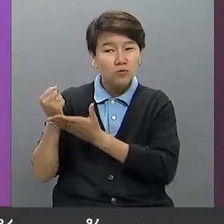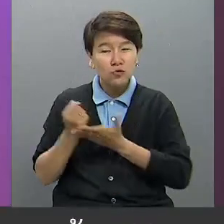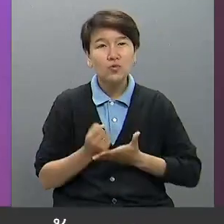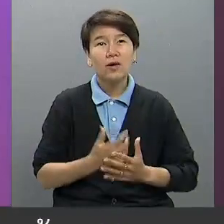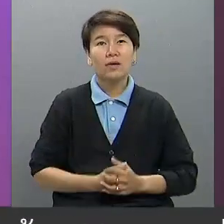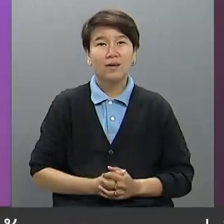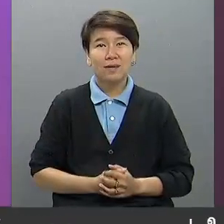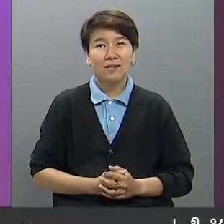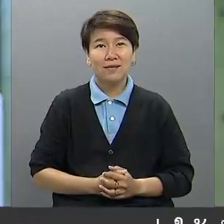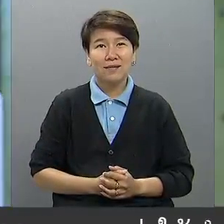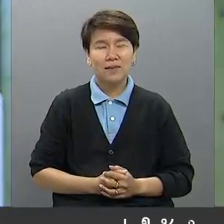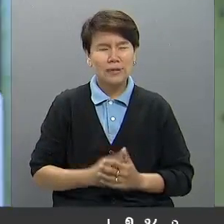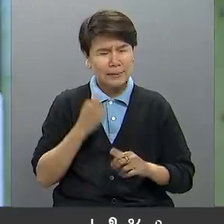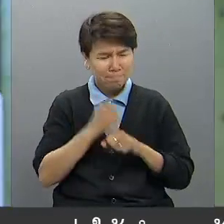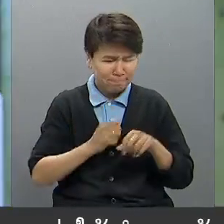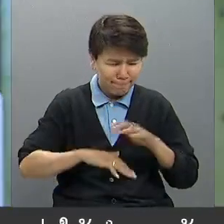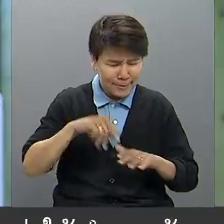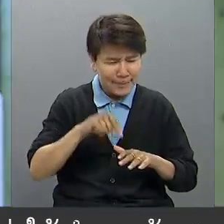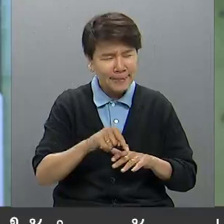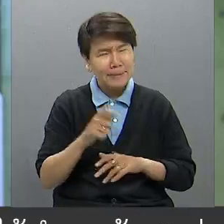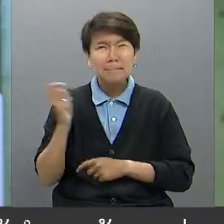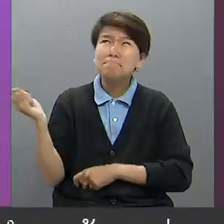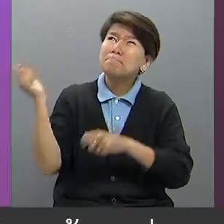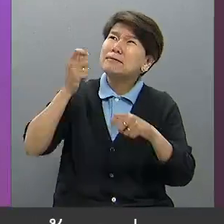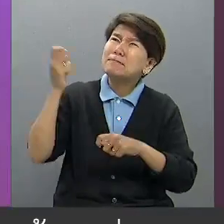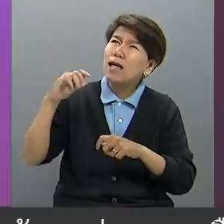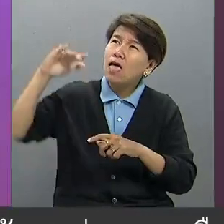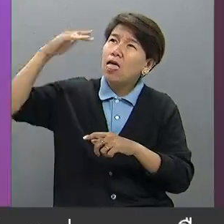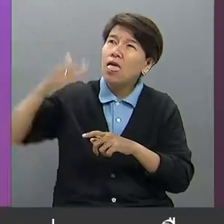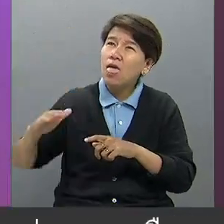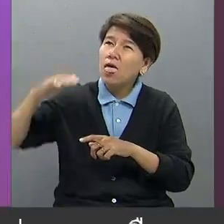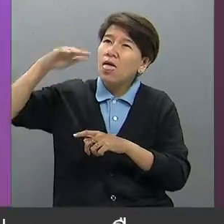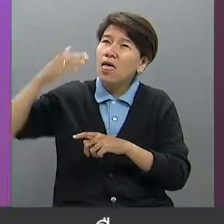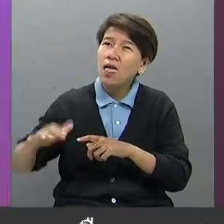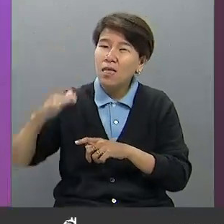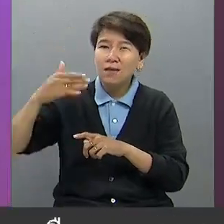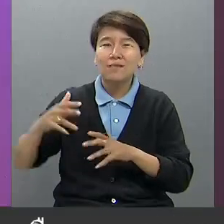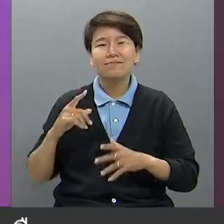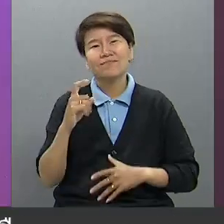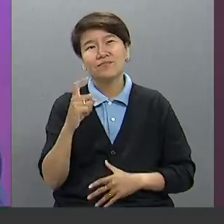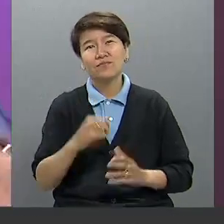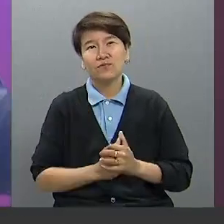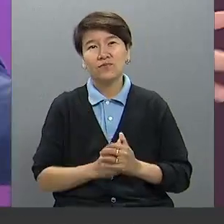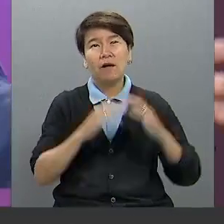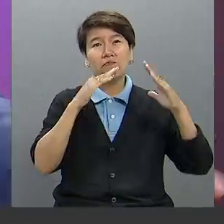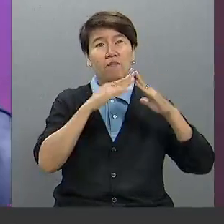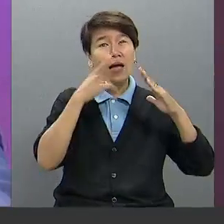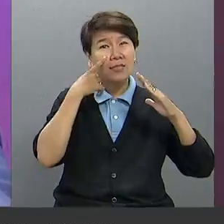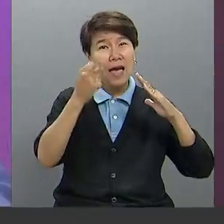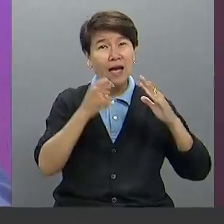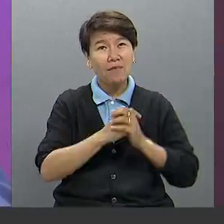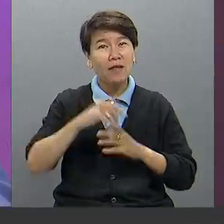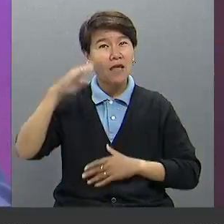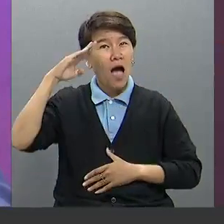ไปซื้ออยู่ดี ไม่ขึ้นนะฮะ ไม่ขึ้น น้องต๊อบไปเล่นว่าวที่ไหนคะ หน้าบ้านคุณตาเมื่อก่อนมันอยู่ในค่ายทหารนะฮะมันจะมีสนาม